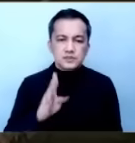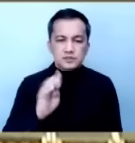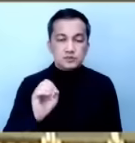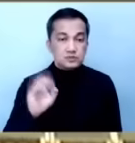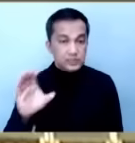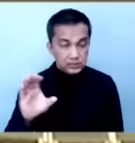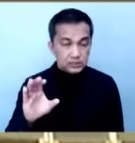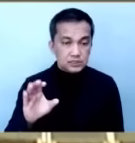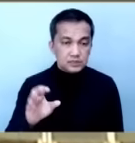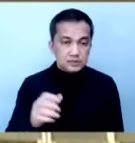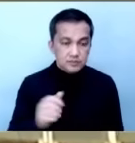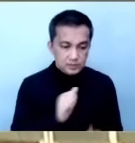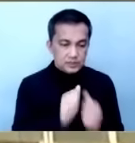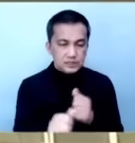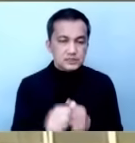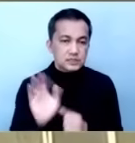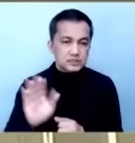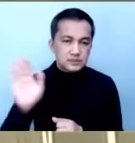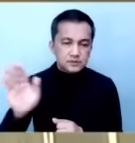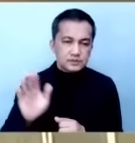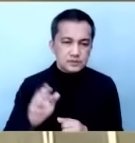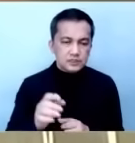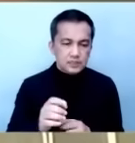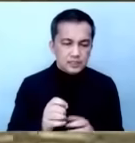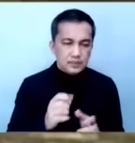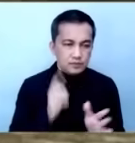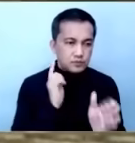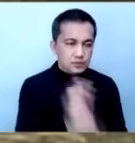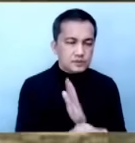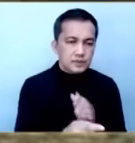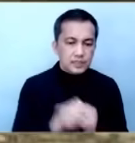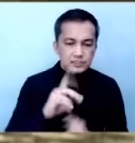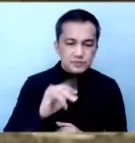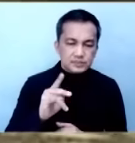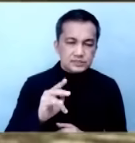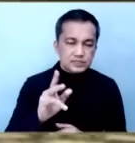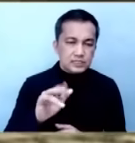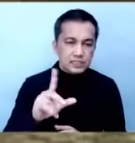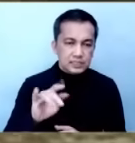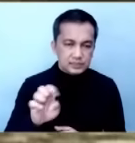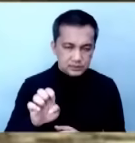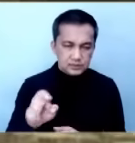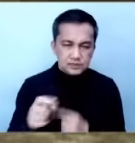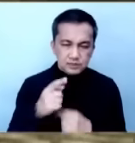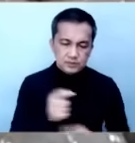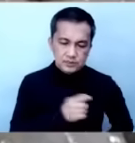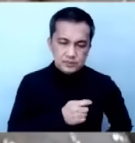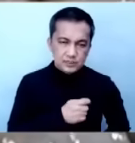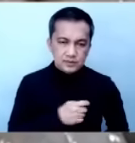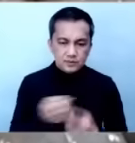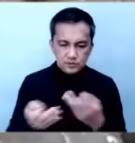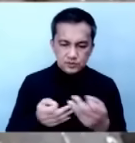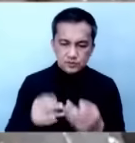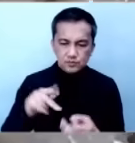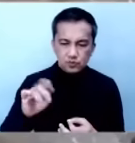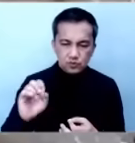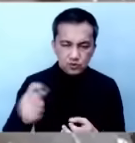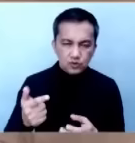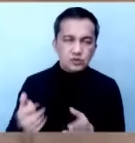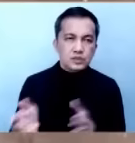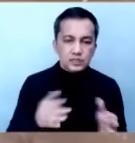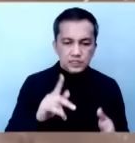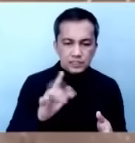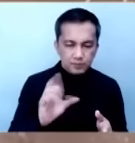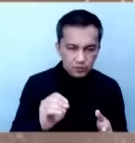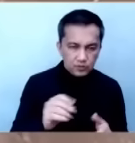at pinadaan pa sa kanilang express lane. Ayon kay Tellanes, nagsilbing facilitator sina Pulong, Carpio at Faeldon